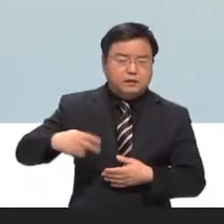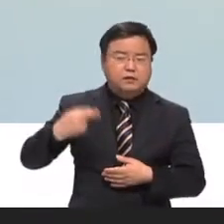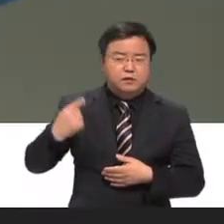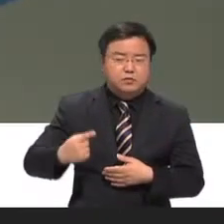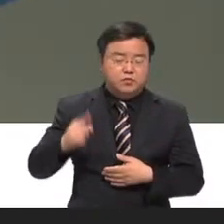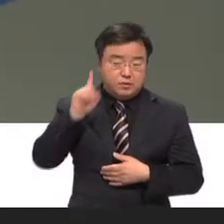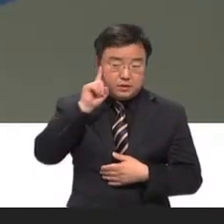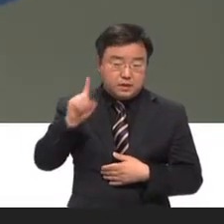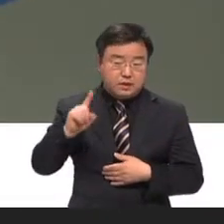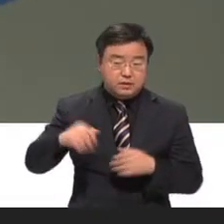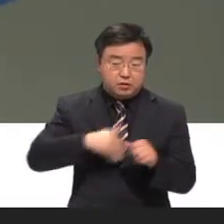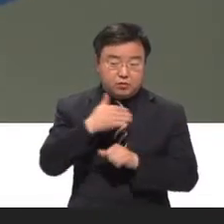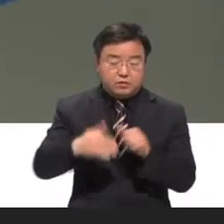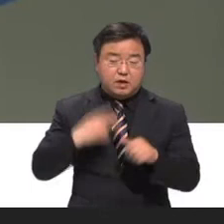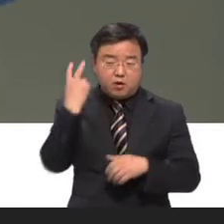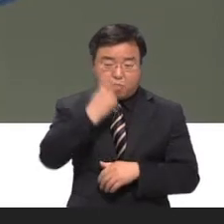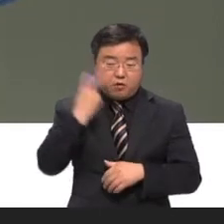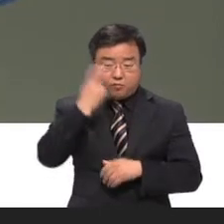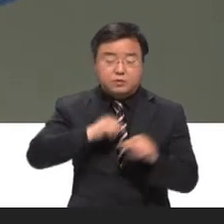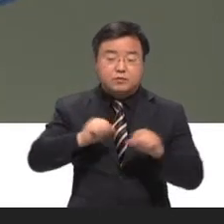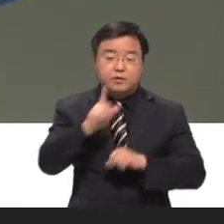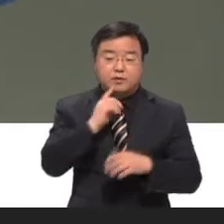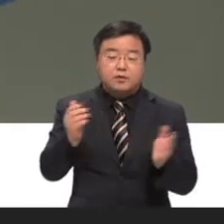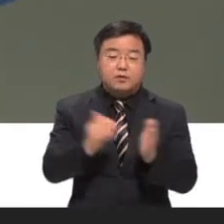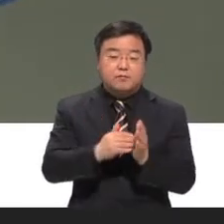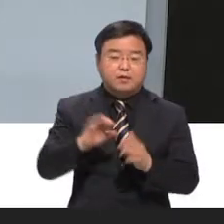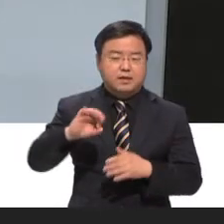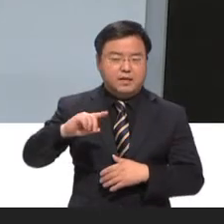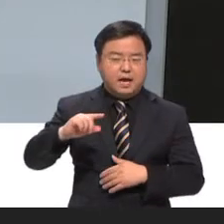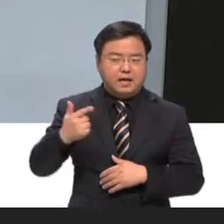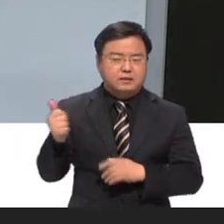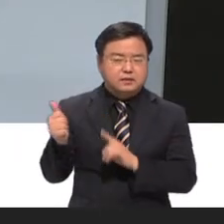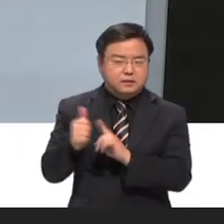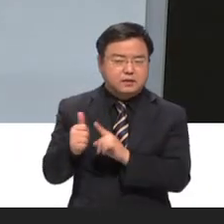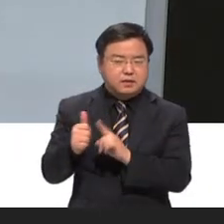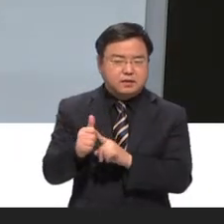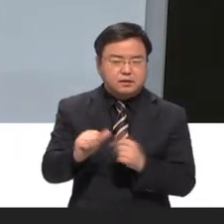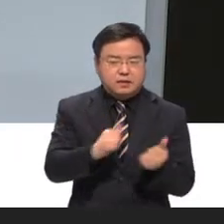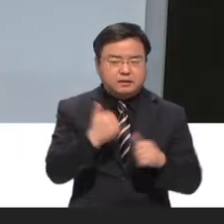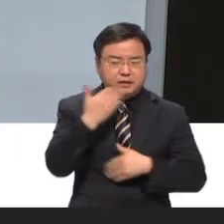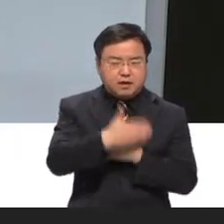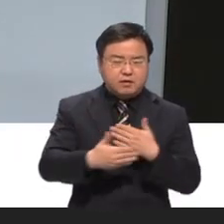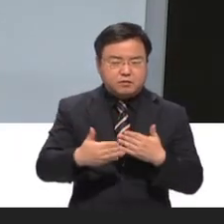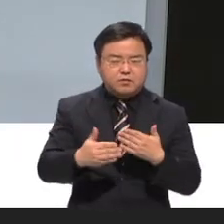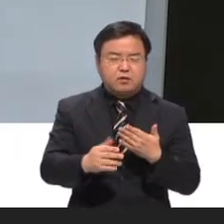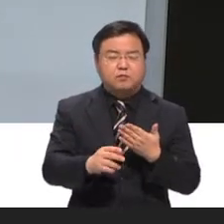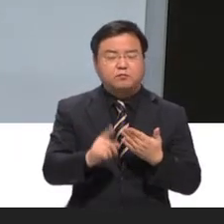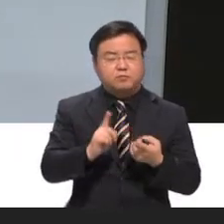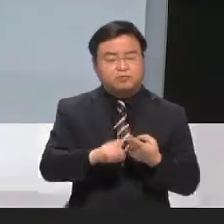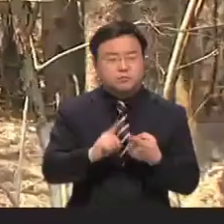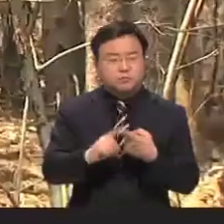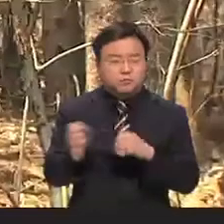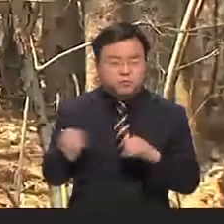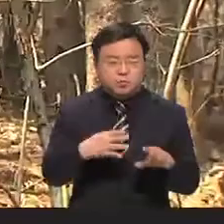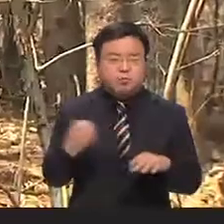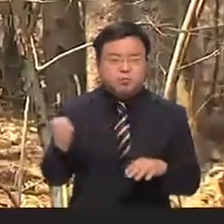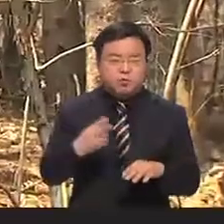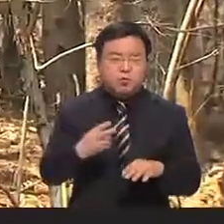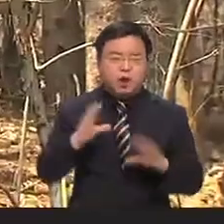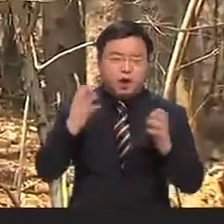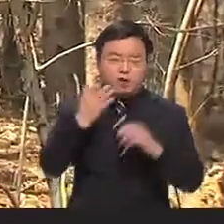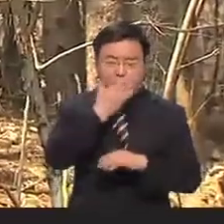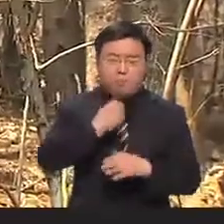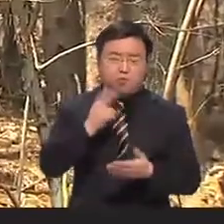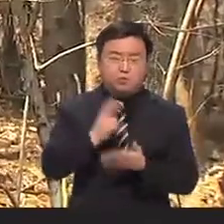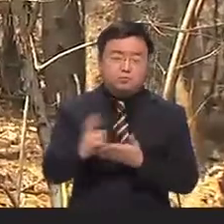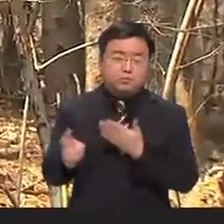진행할 계획이고요. 다음 주에는 이안 씨에게 사체 유기와 그리고 아동복지법 위반 혐의를 적용해서 사건을